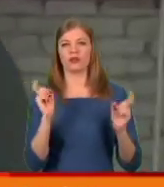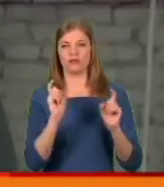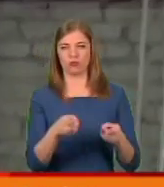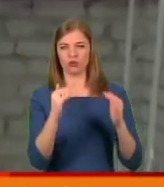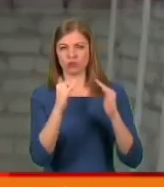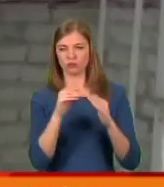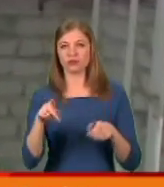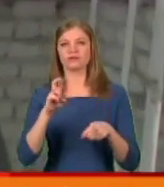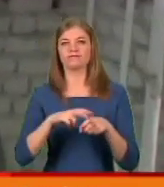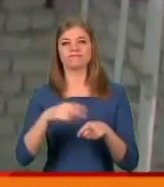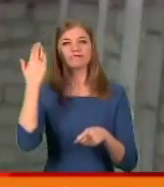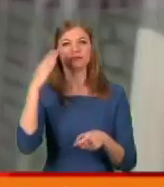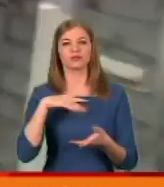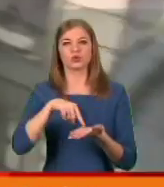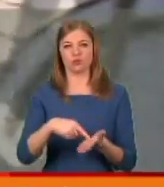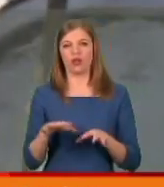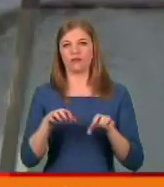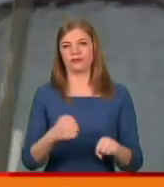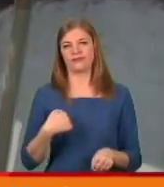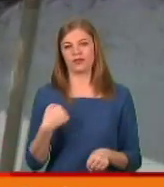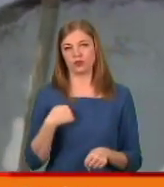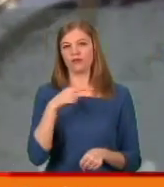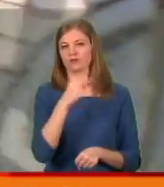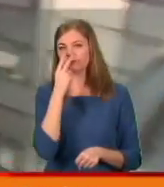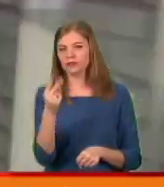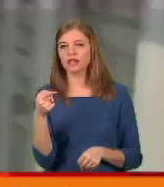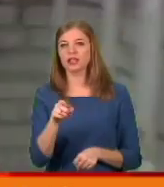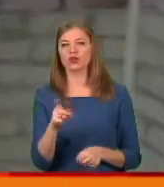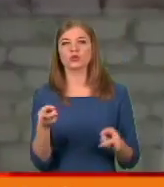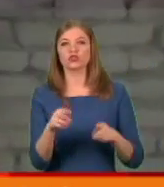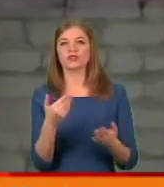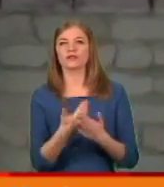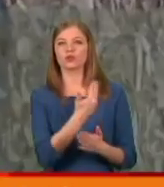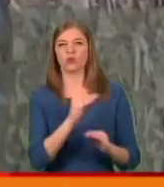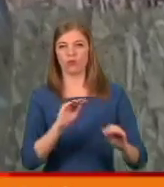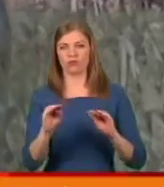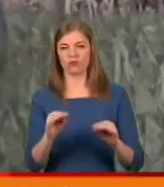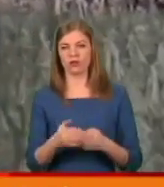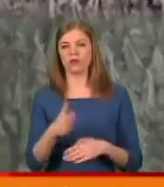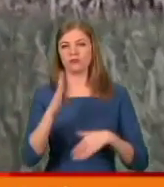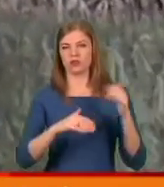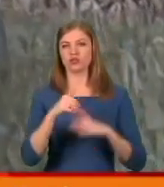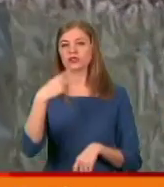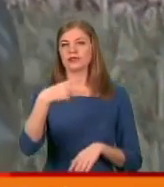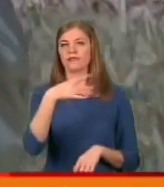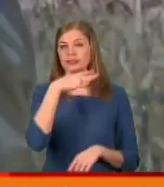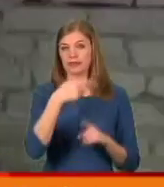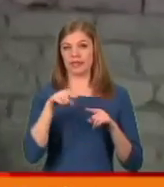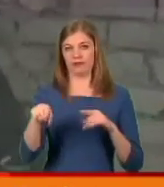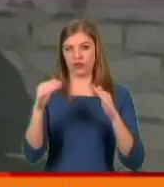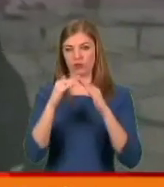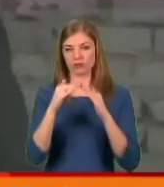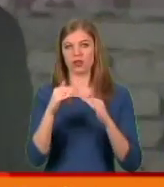будівлю фельдшерського акушерського пункту зайняли військові. Олександр помічає те, що лишилося від його обладнання. Почти 20 років. В цьому